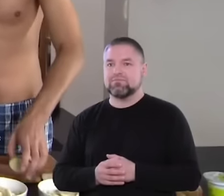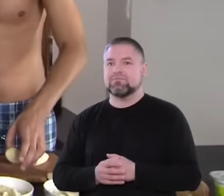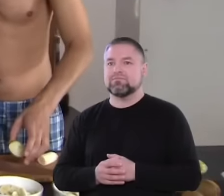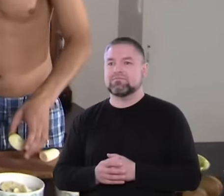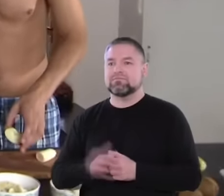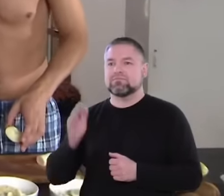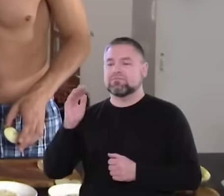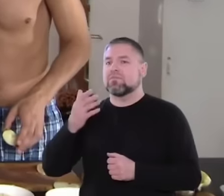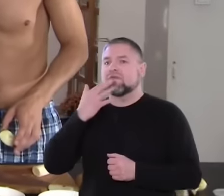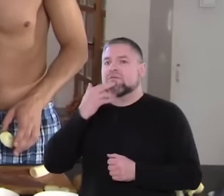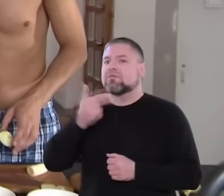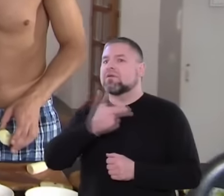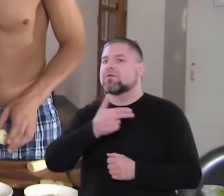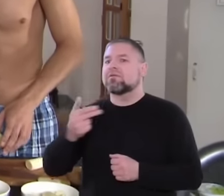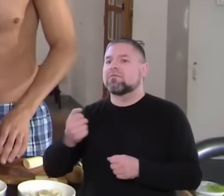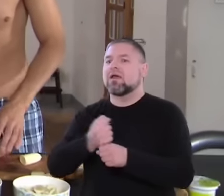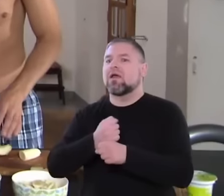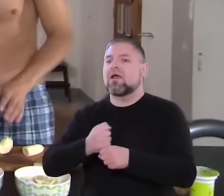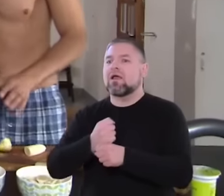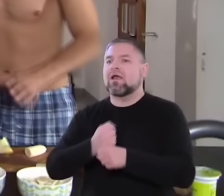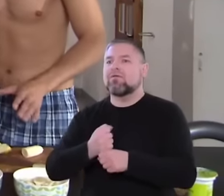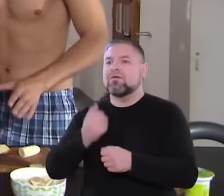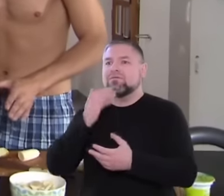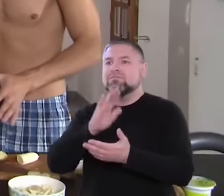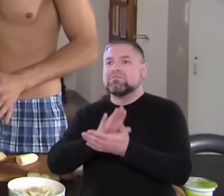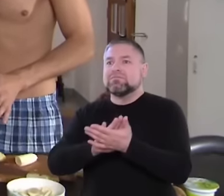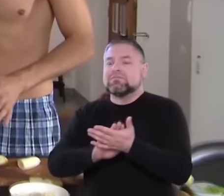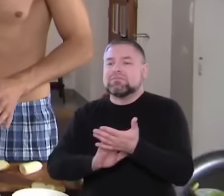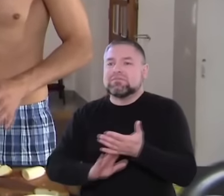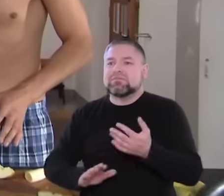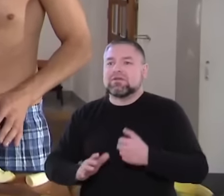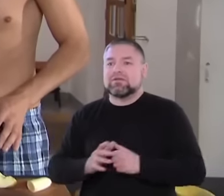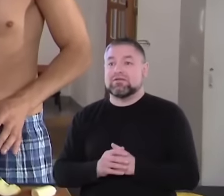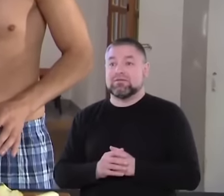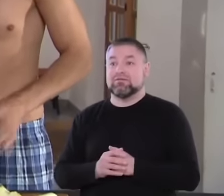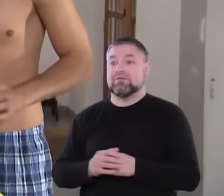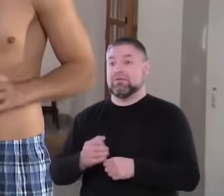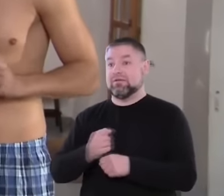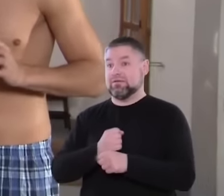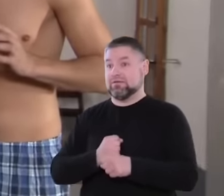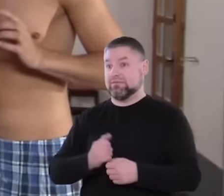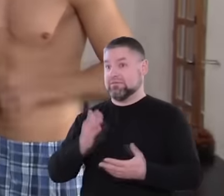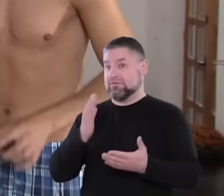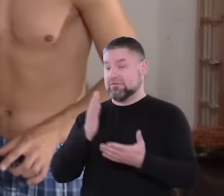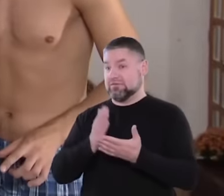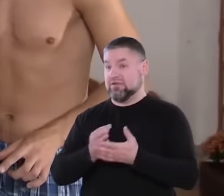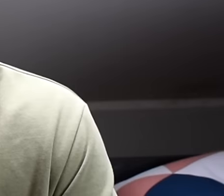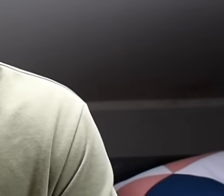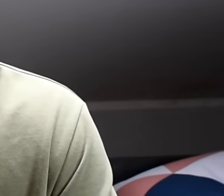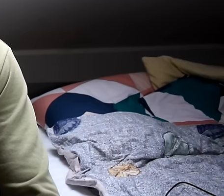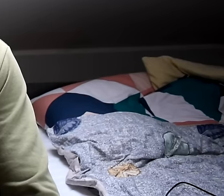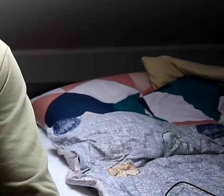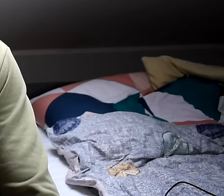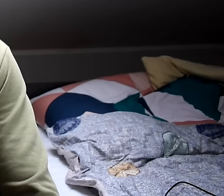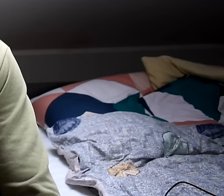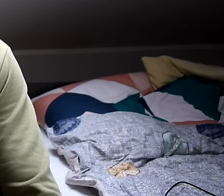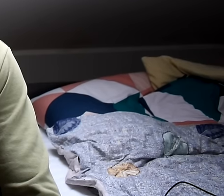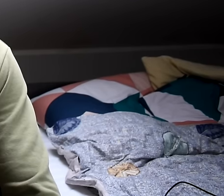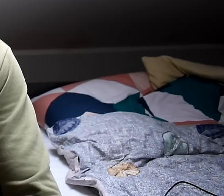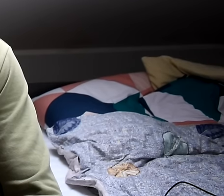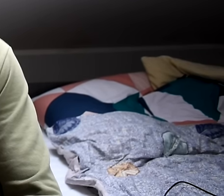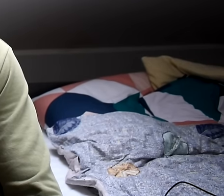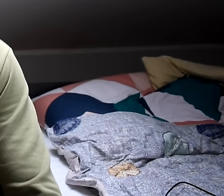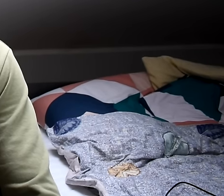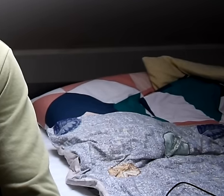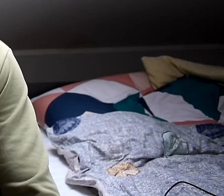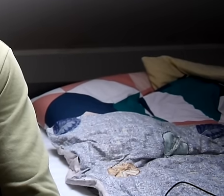Hej, co ci mówiłam na temat picia kawy? Aj, sorry, zapomniałem. Faktycznie, kawa tylko w filiżance. Co? Bo co, nie można się